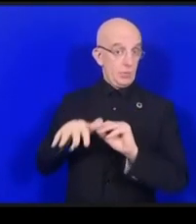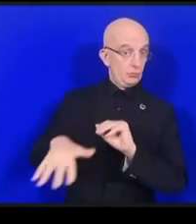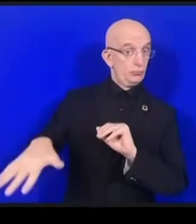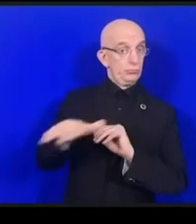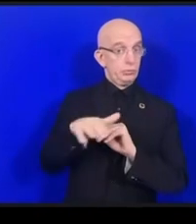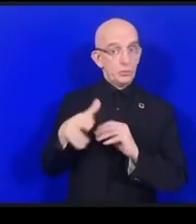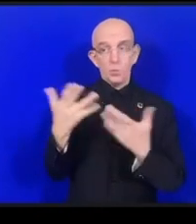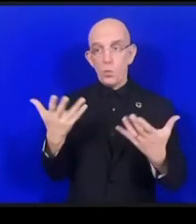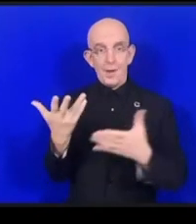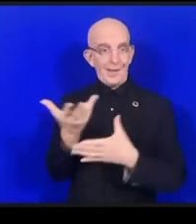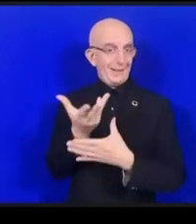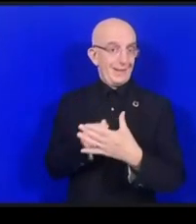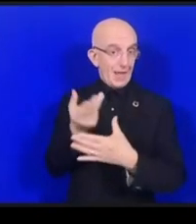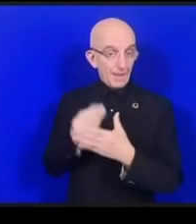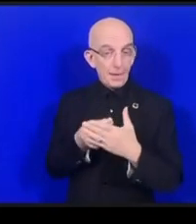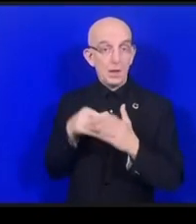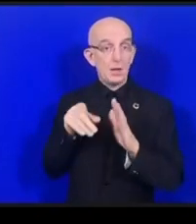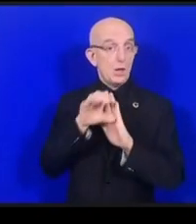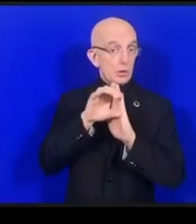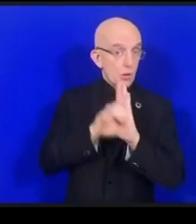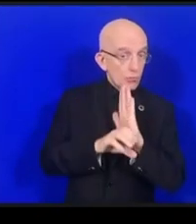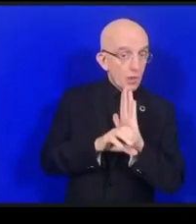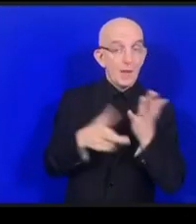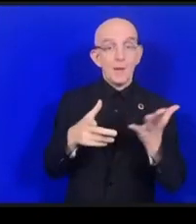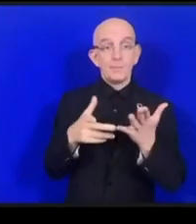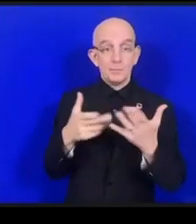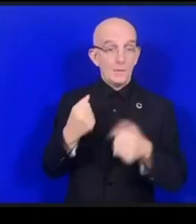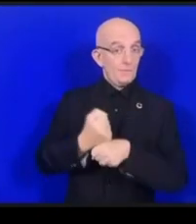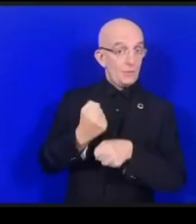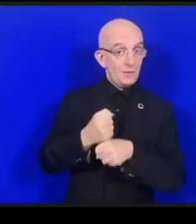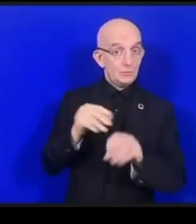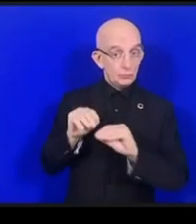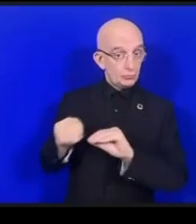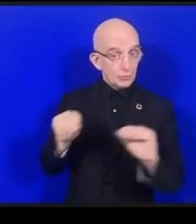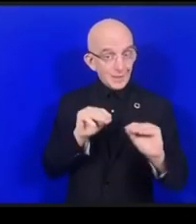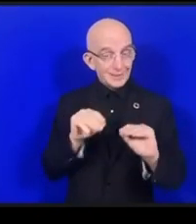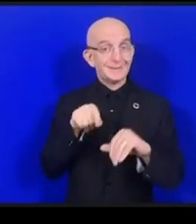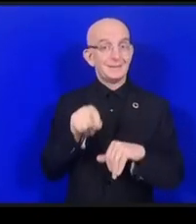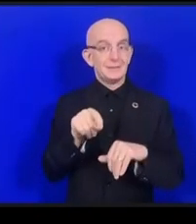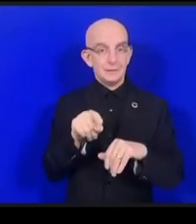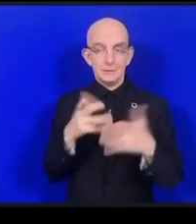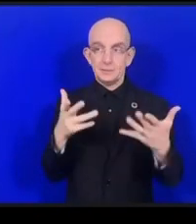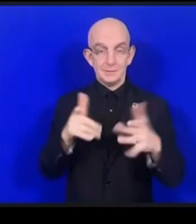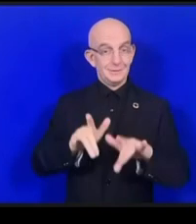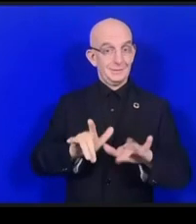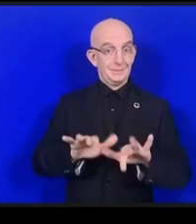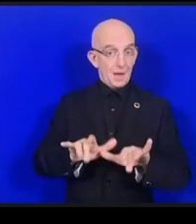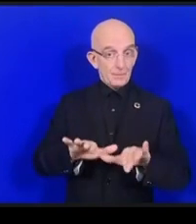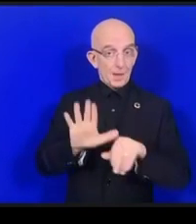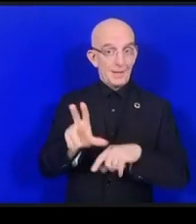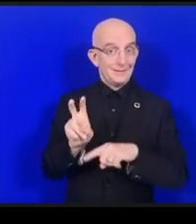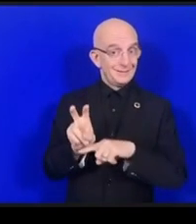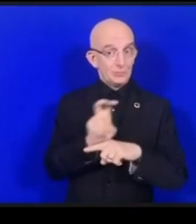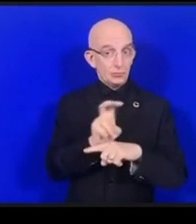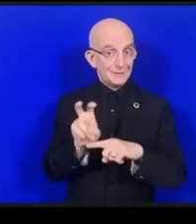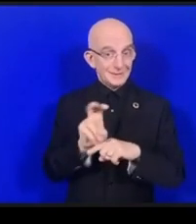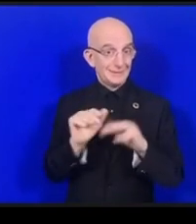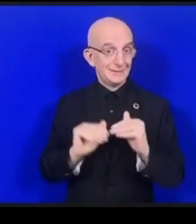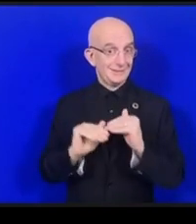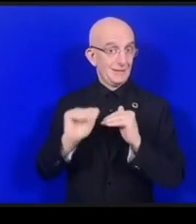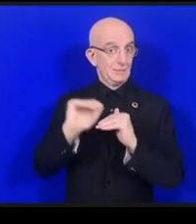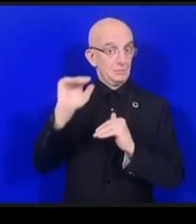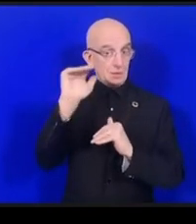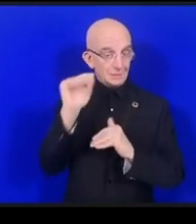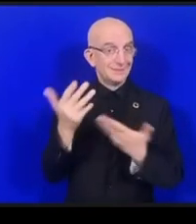обучения в контексте стандартов кибербезопасности сейчас мы разрабатываем предложение по